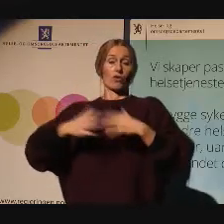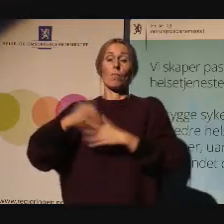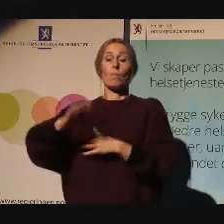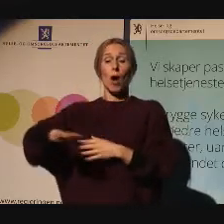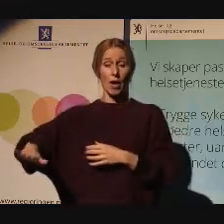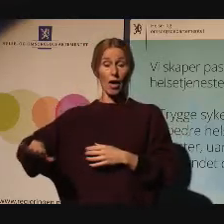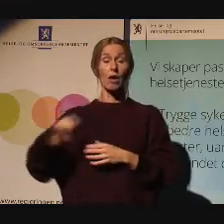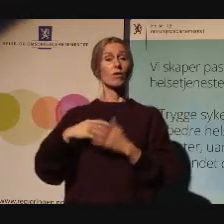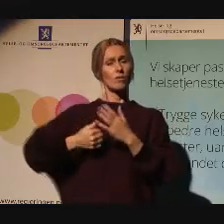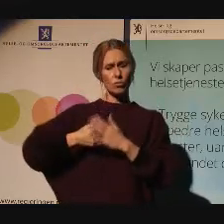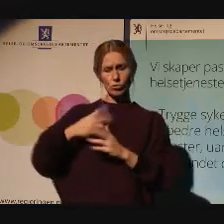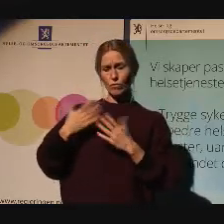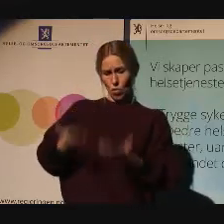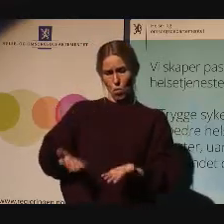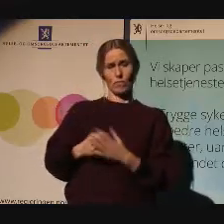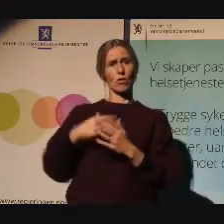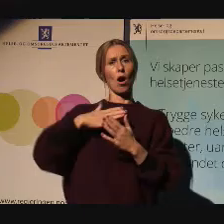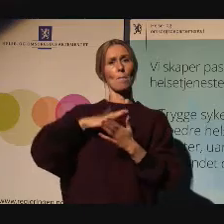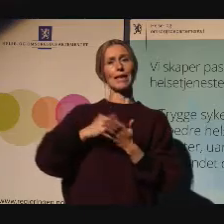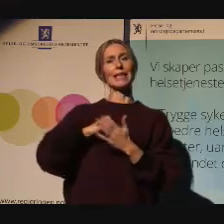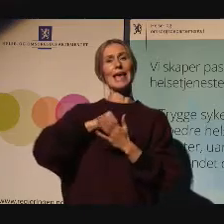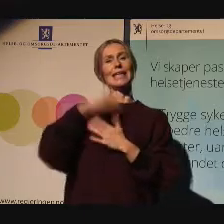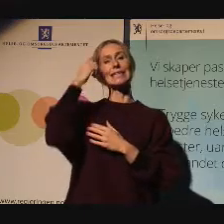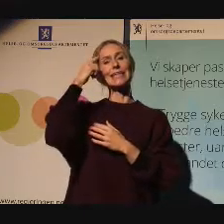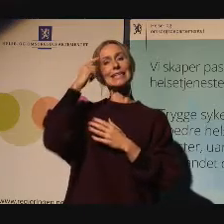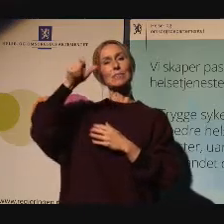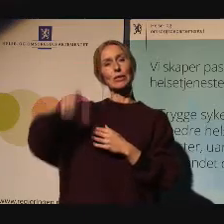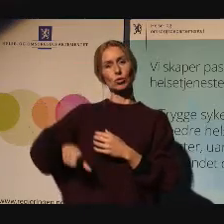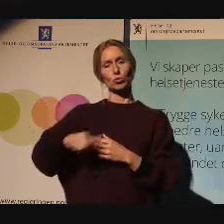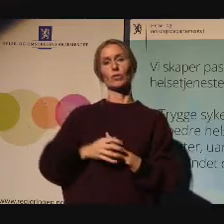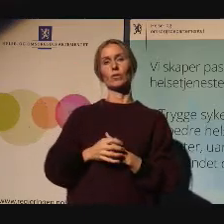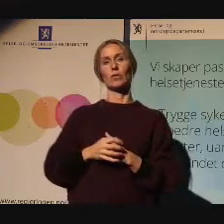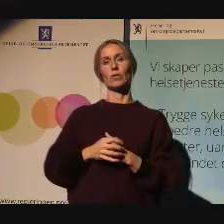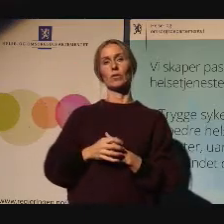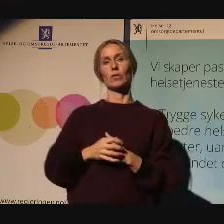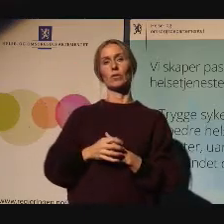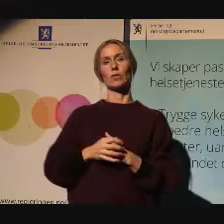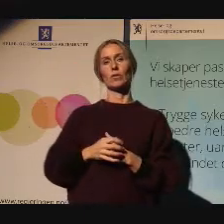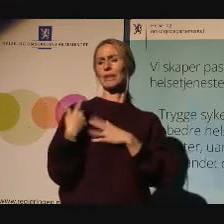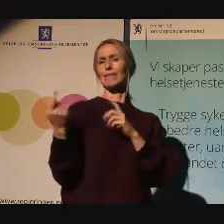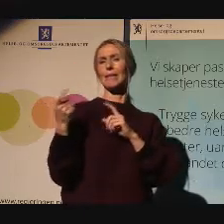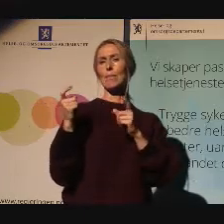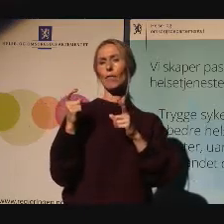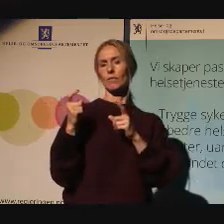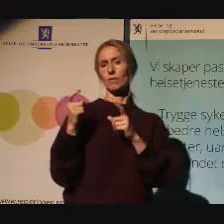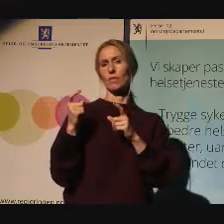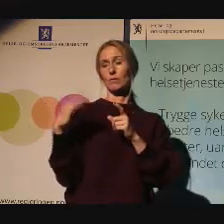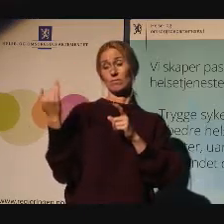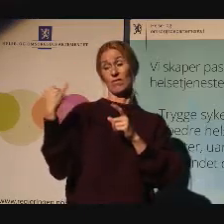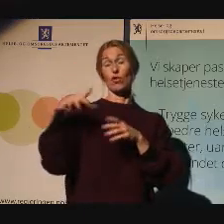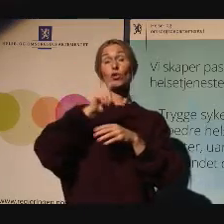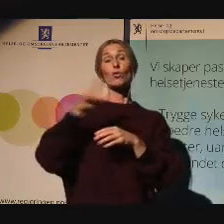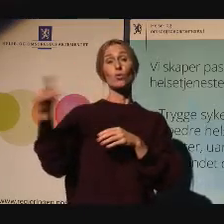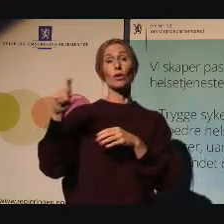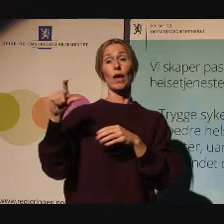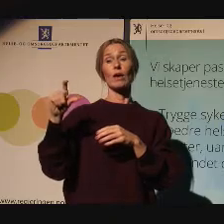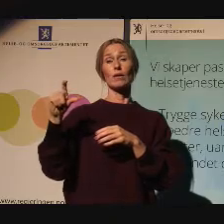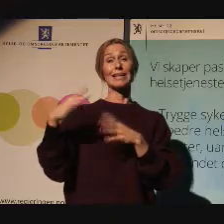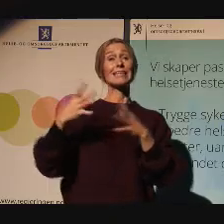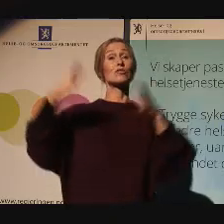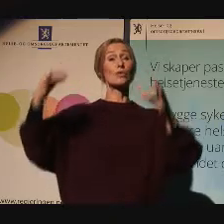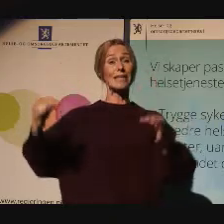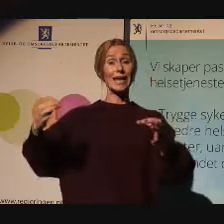egen tillitsperson. Jeg hadde en interpellasjonsdebatt i Stortinget om Ida-saken sist uke.